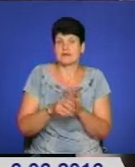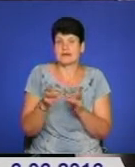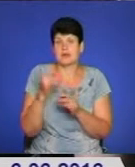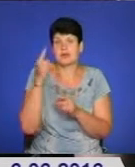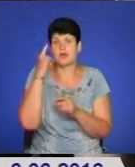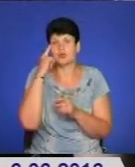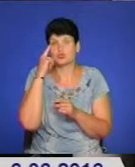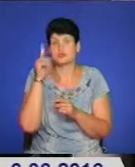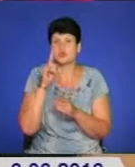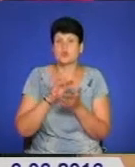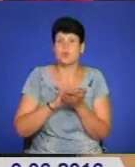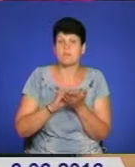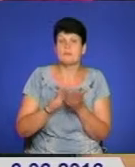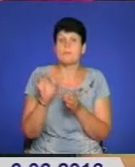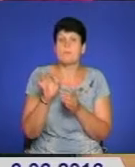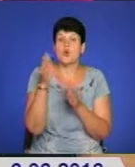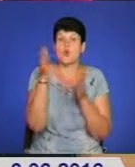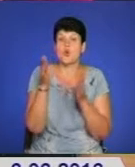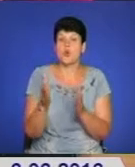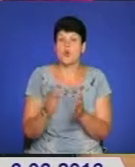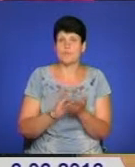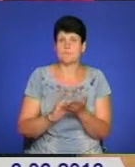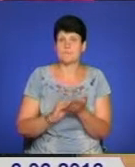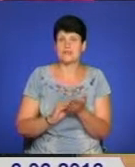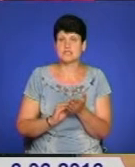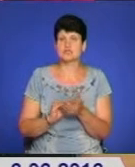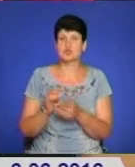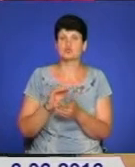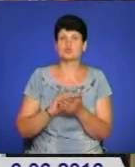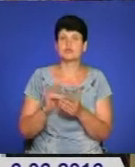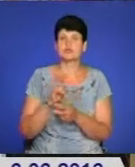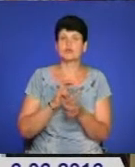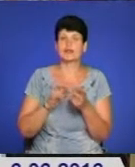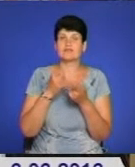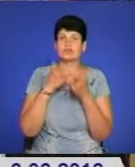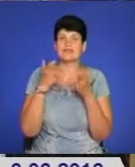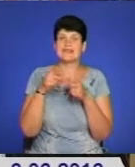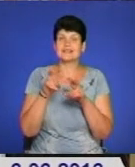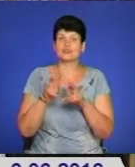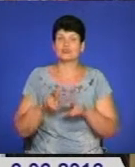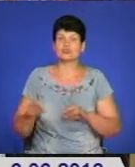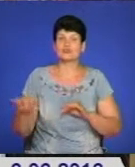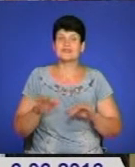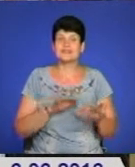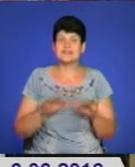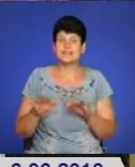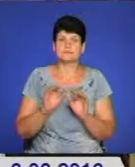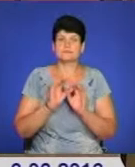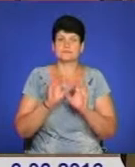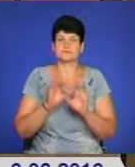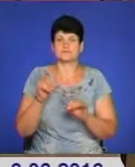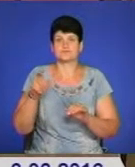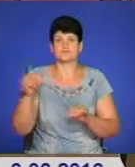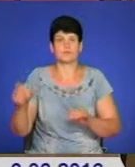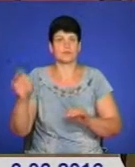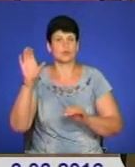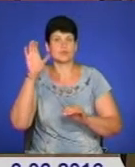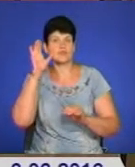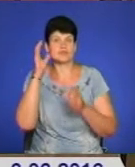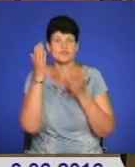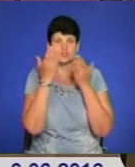про кого ти пишеш. Журналісти шукають інформацію, аналізують події і доводять до відома глядачів, слухачів,